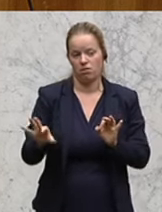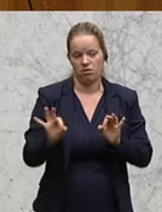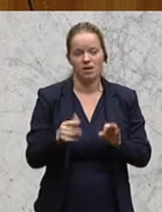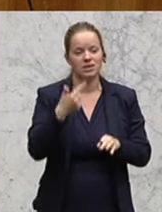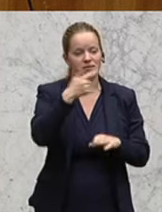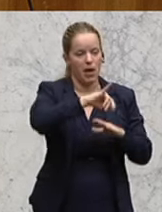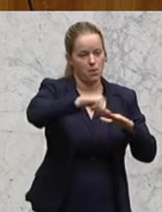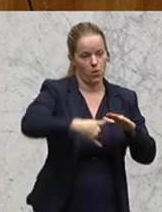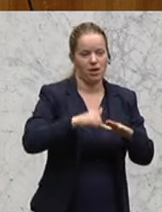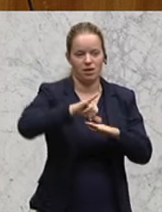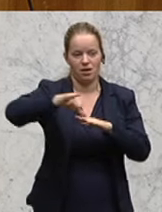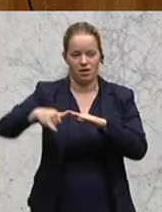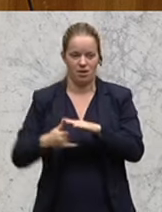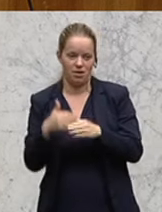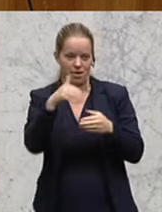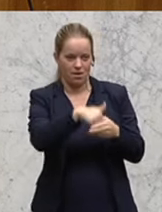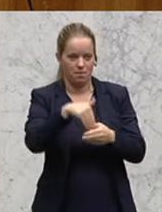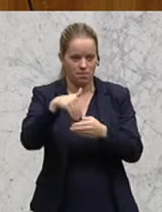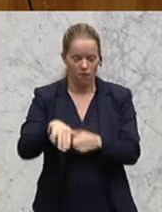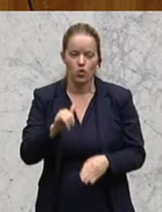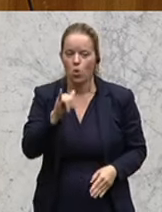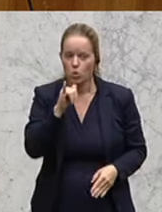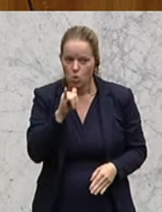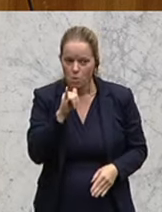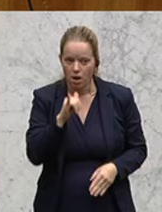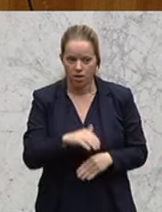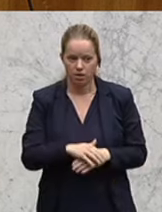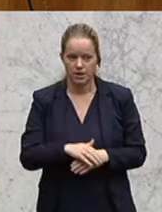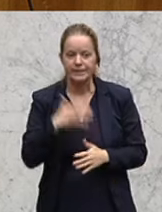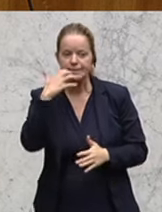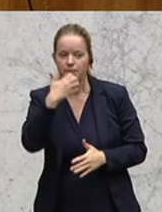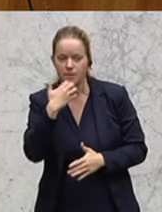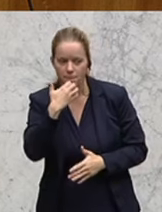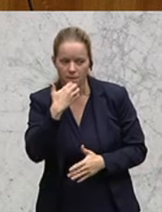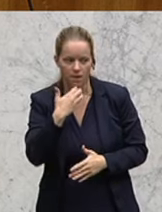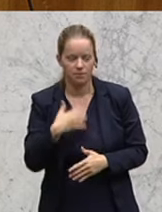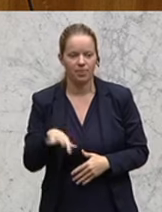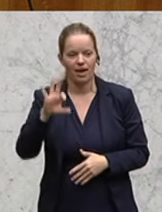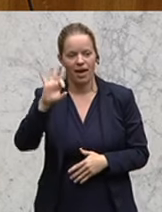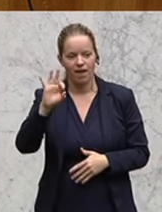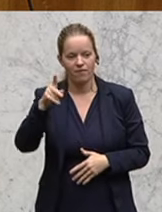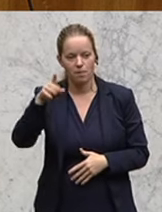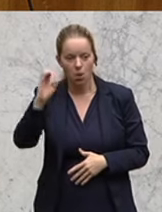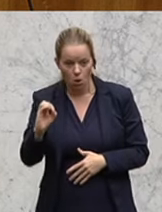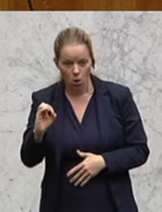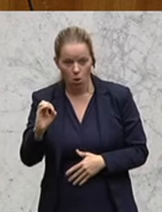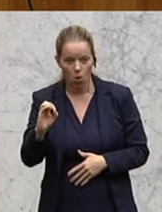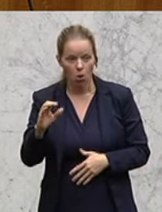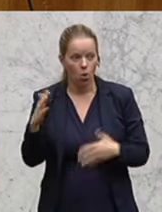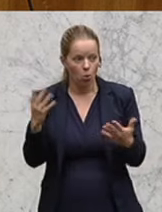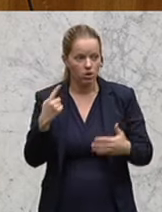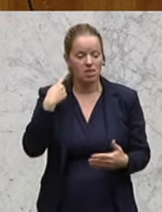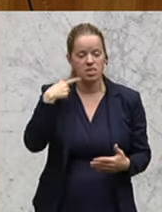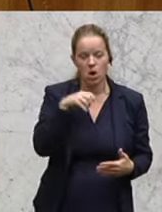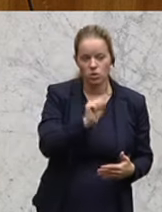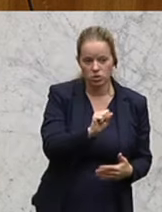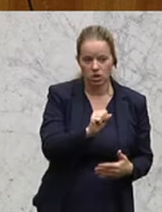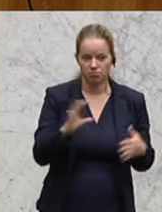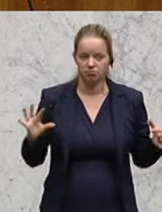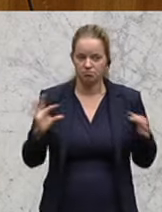Veränderung stehen. Im Oktober und im September. Und das ist die FPÖ und das ist NEOS.